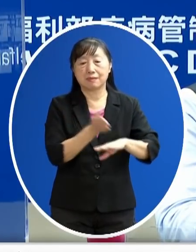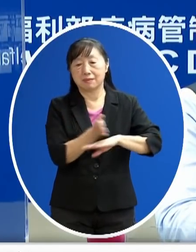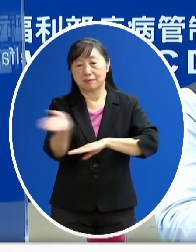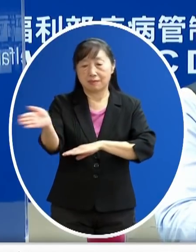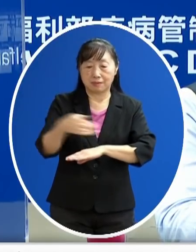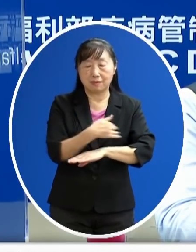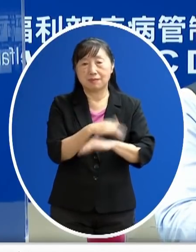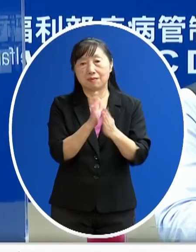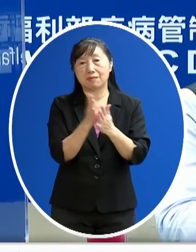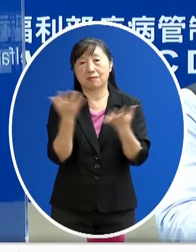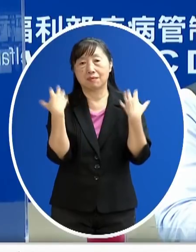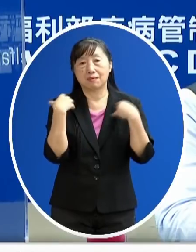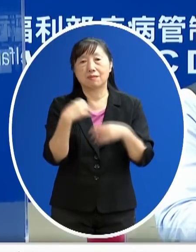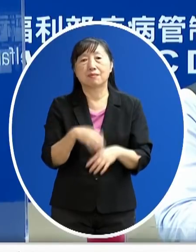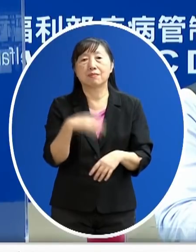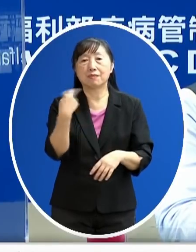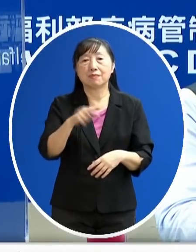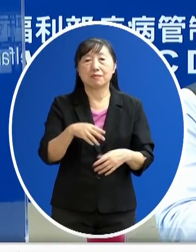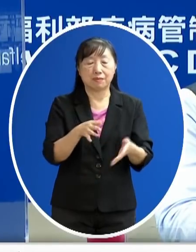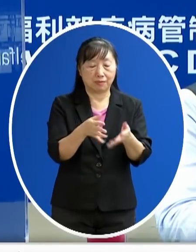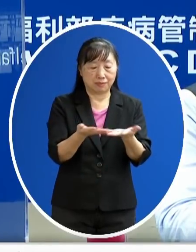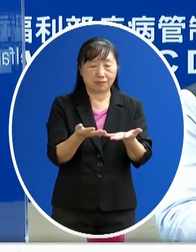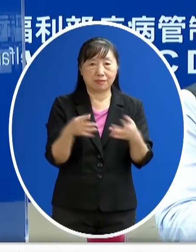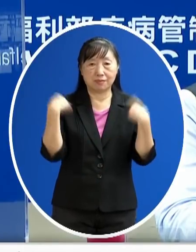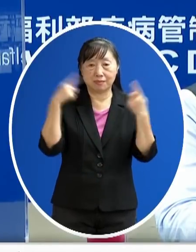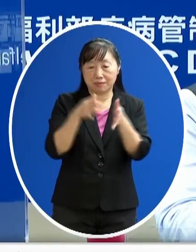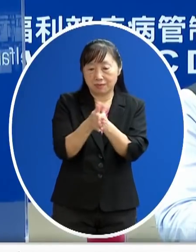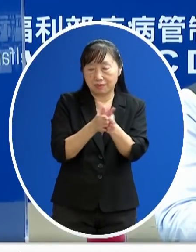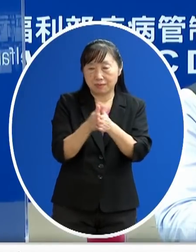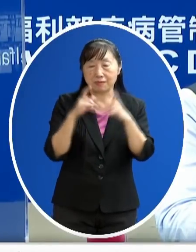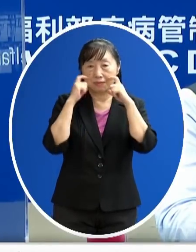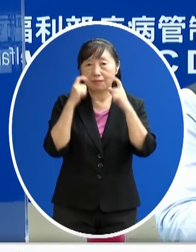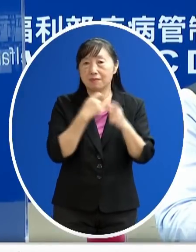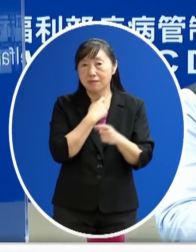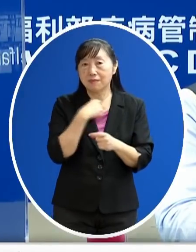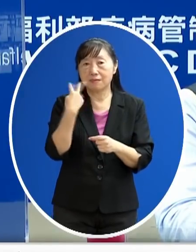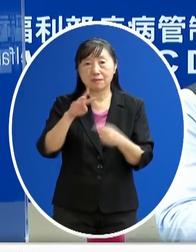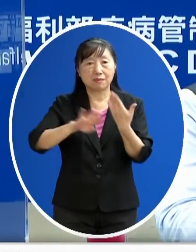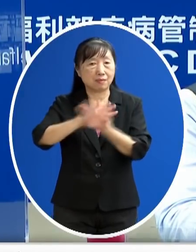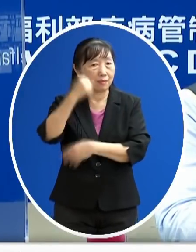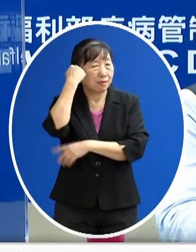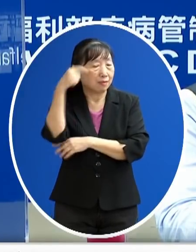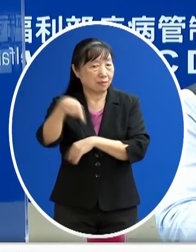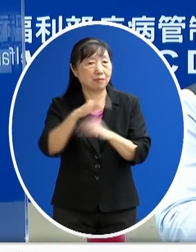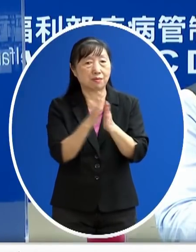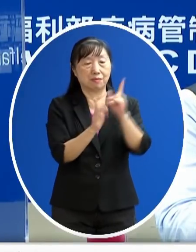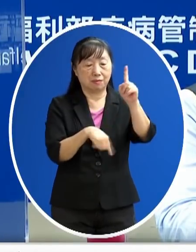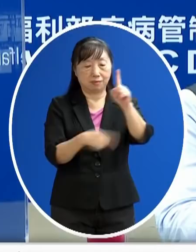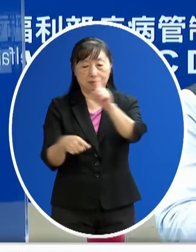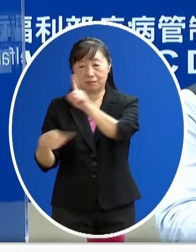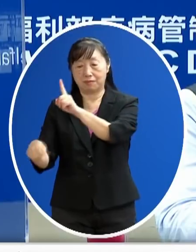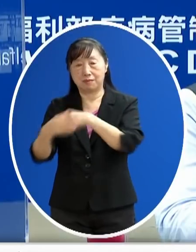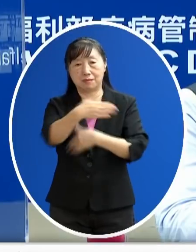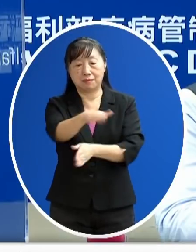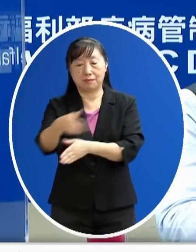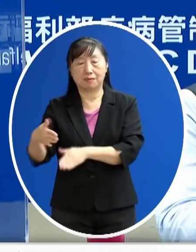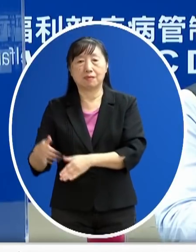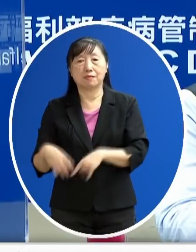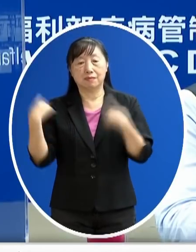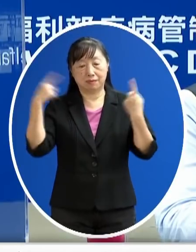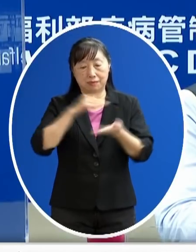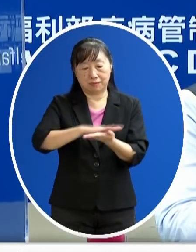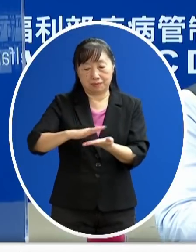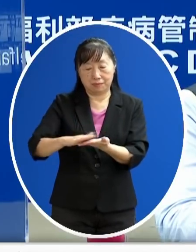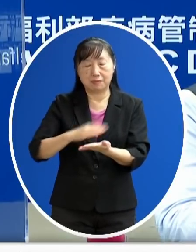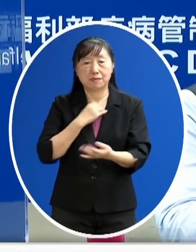戴口罩勤洗手，那外宿最主要是在外宿，那一人一房，入住前清消房间，那